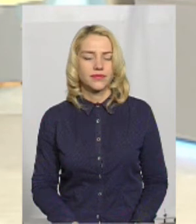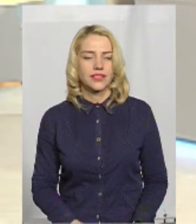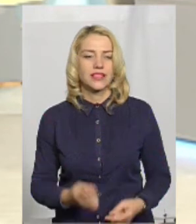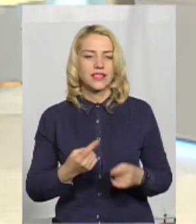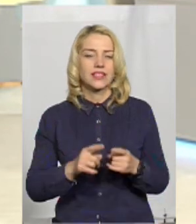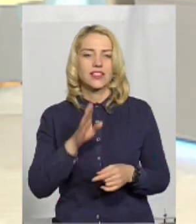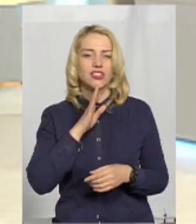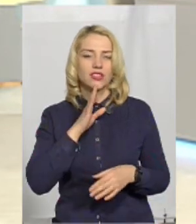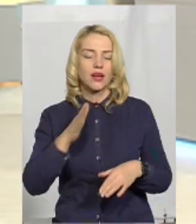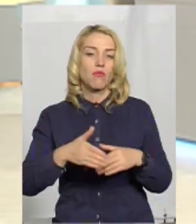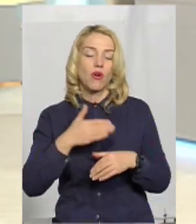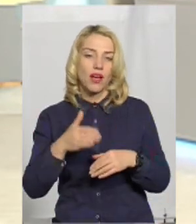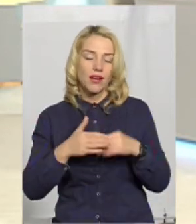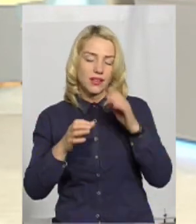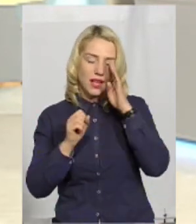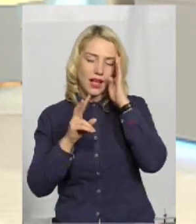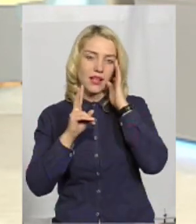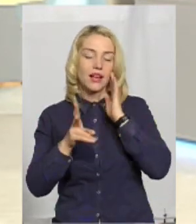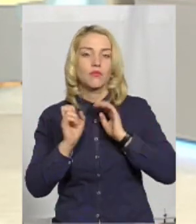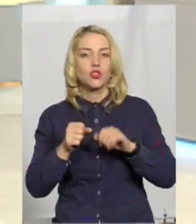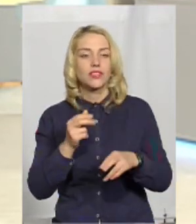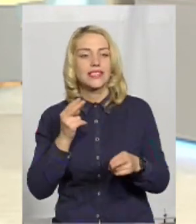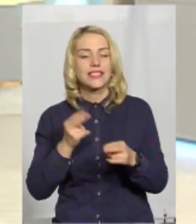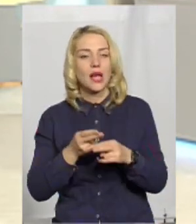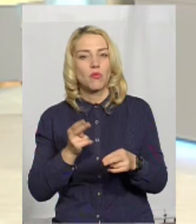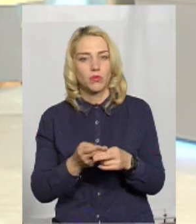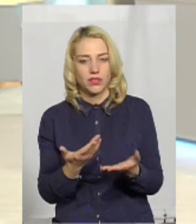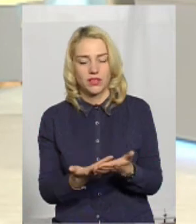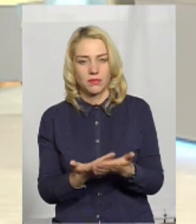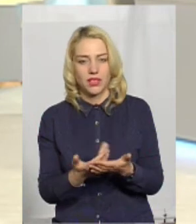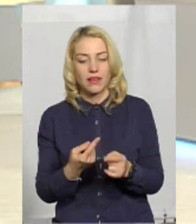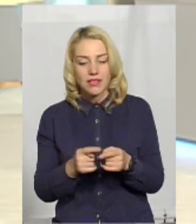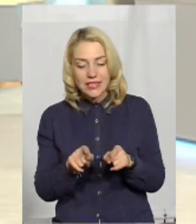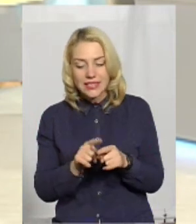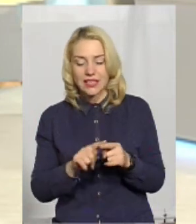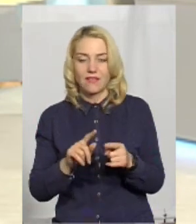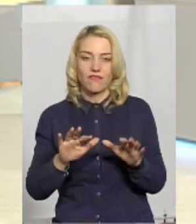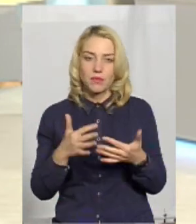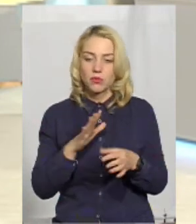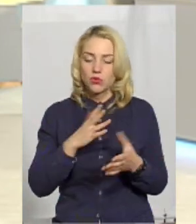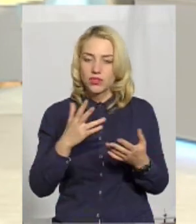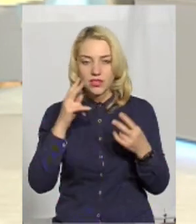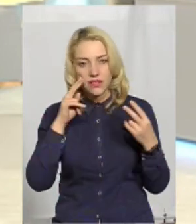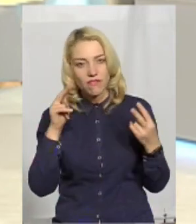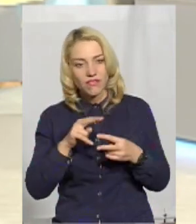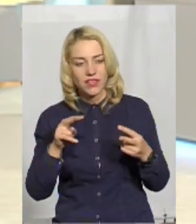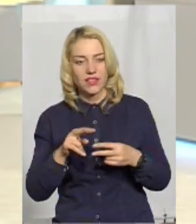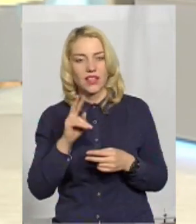Ця жінка покарана, а як можна запобігти? От в цих випадках були якісь свідки, які могли